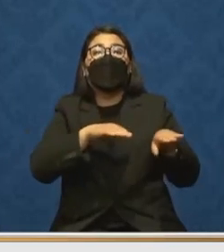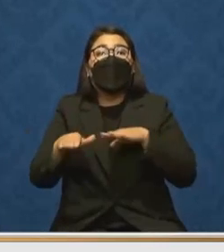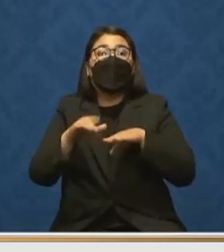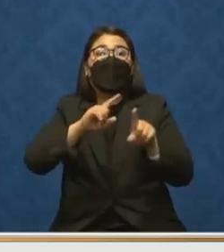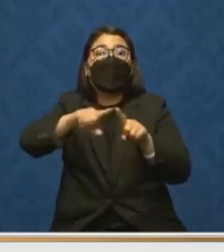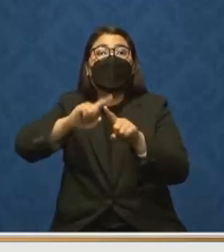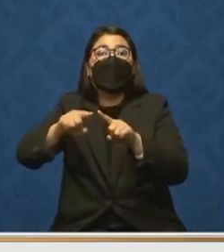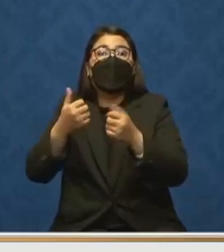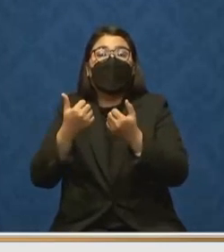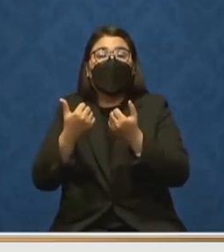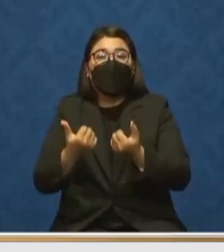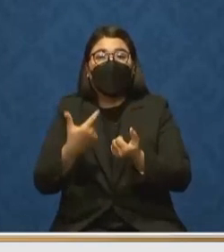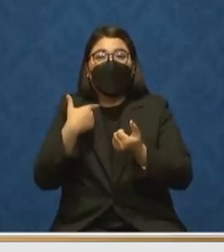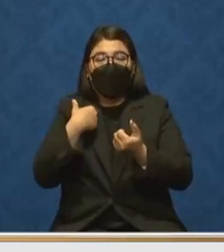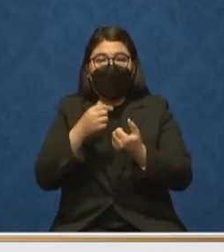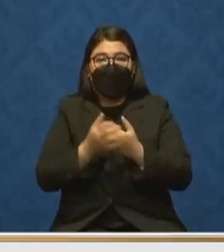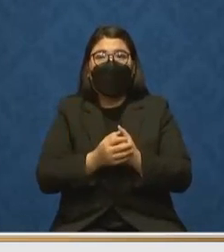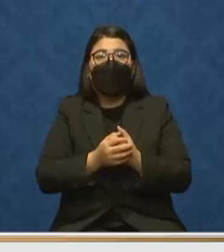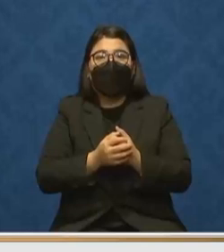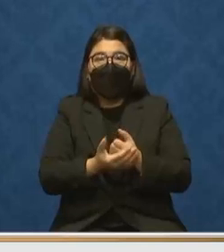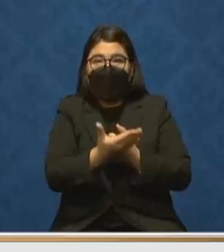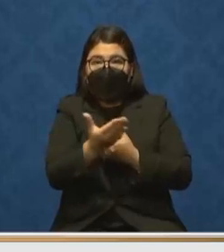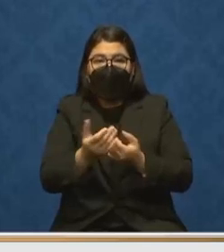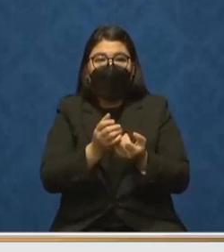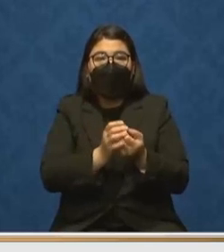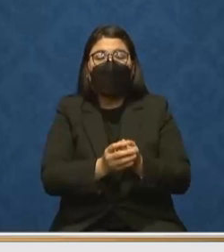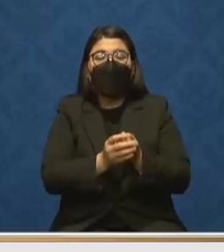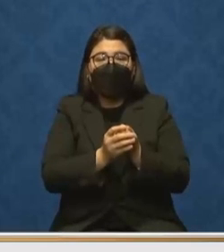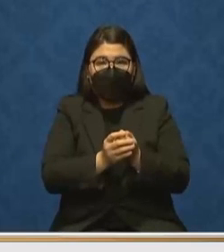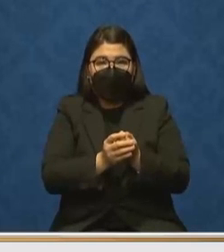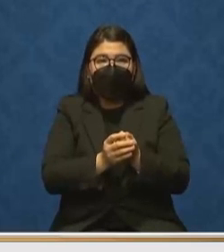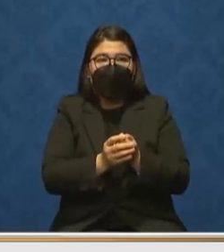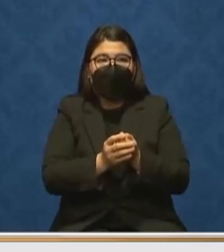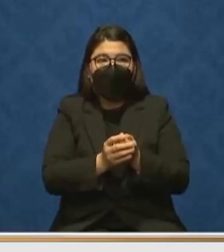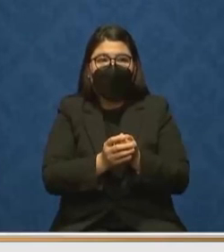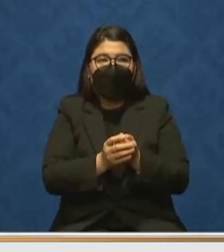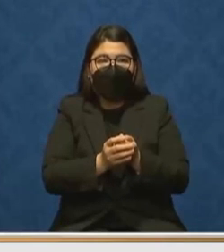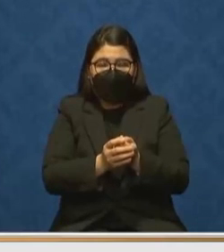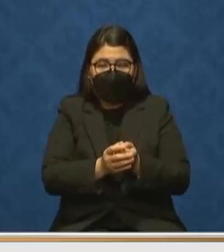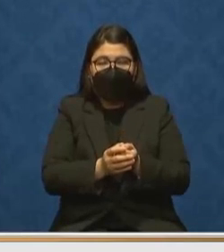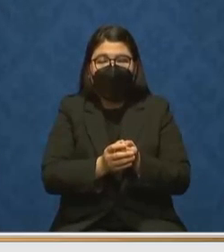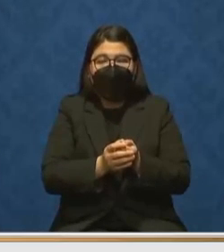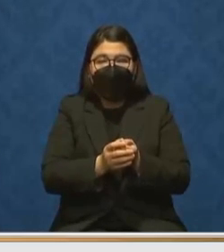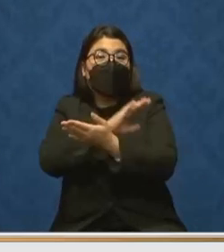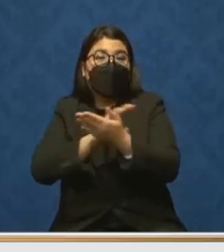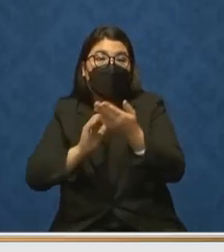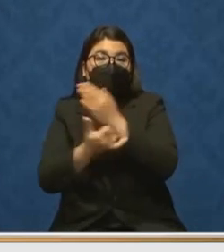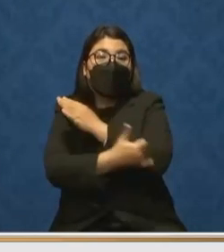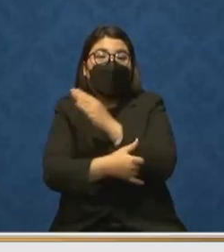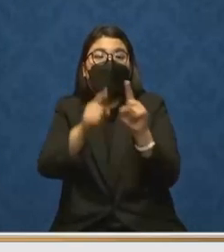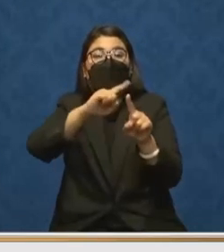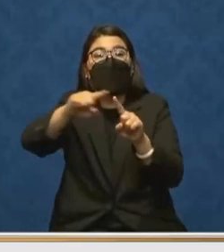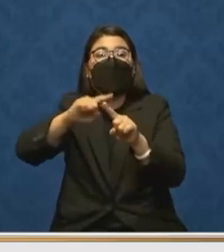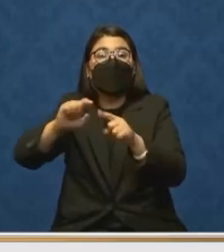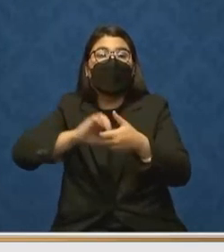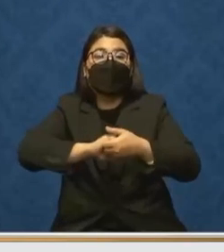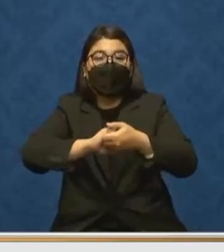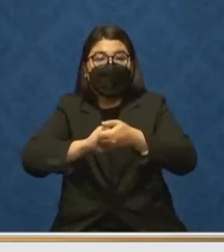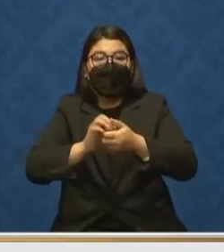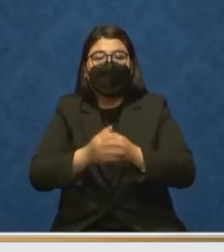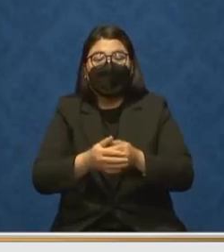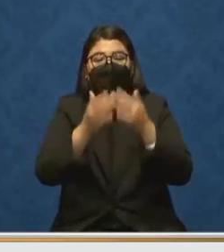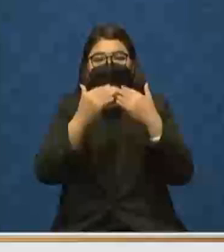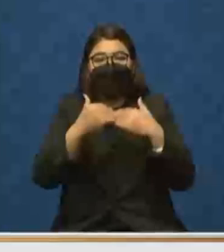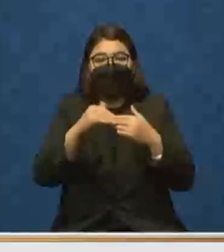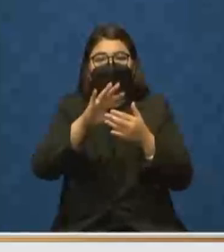การลงไว้ซึ่งความสัมพันธ์อันดีและความร่วมมือในการดำเนินงานด้านความมั่นคงระหว่างประเทศไทยกับมิตรประเทศยุทธศาสตร์ที่2ด้าน